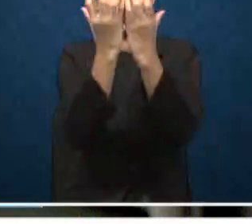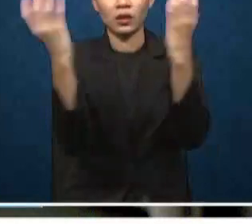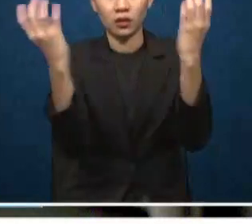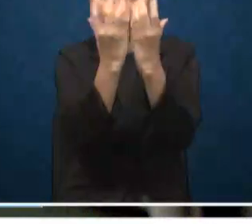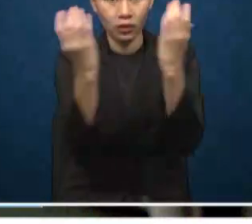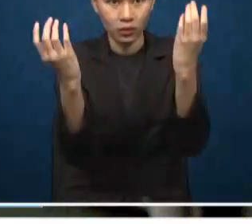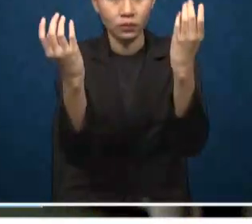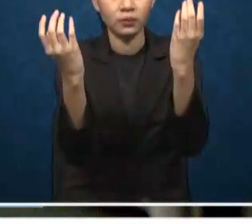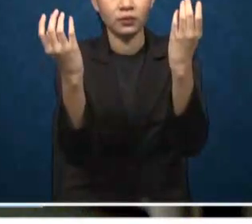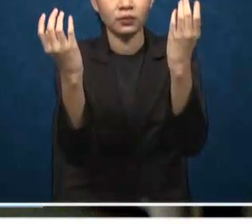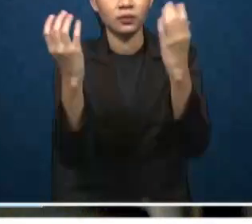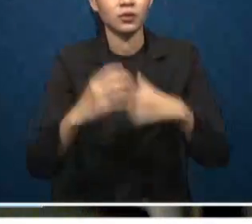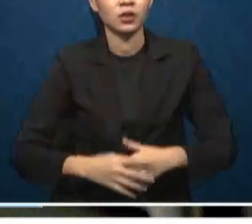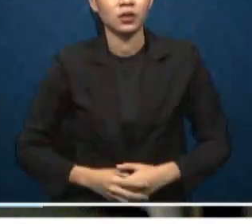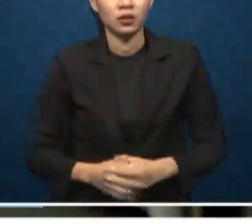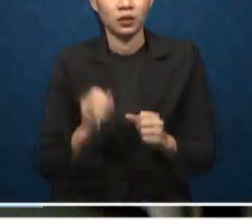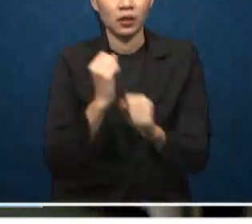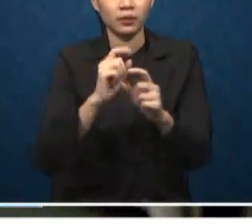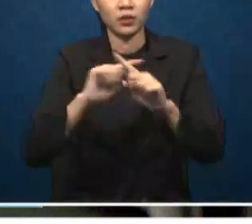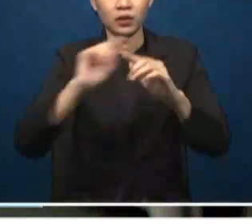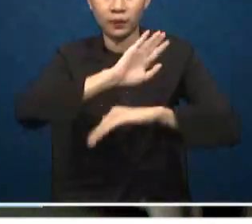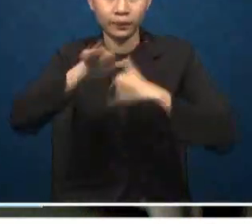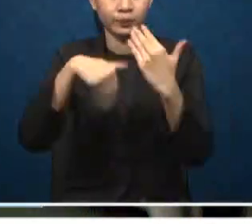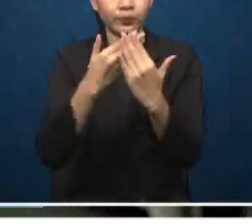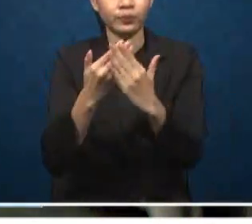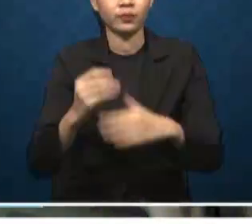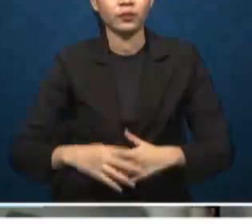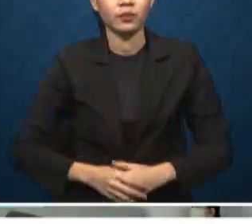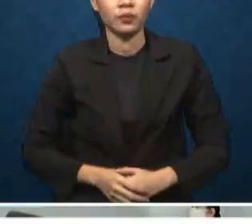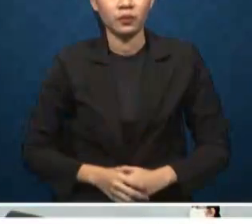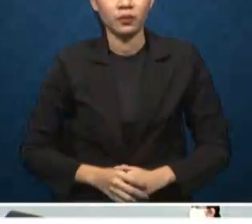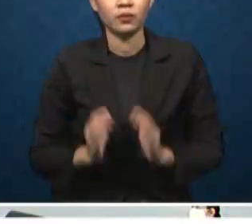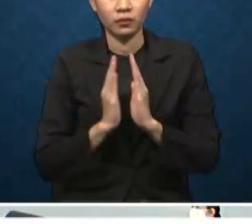แห่งราชอาณาจักรไทยทุกประการขอบคุณครับ